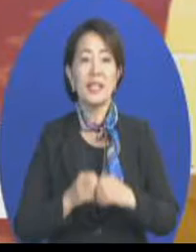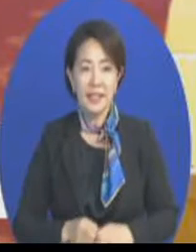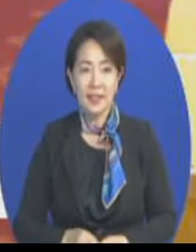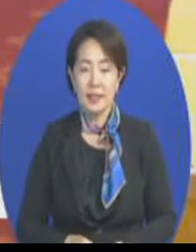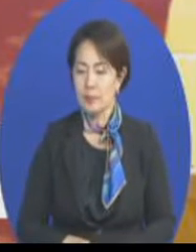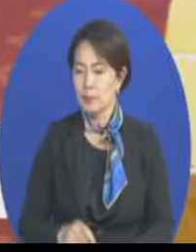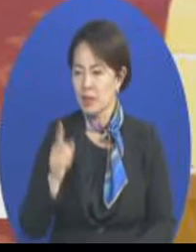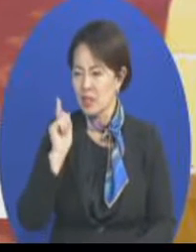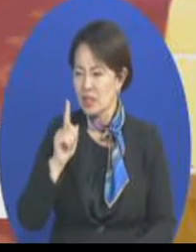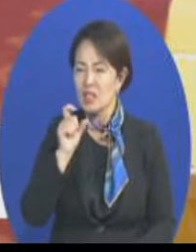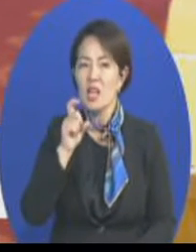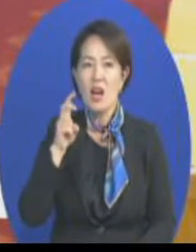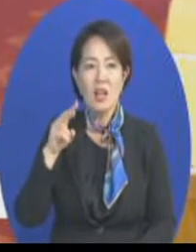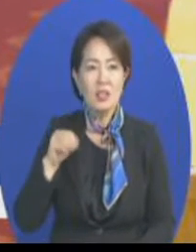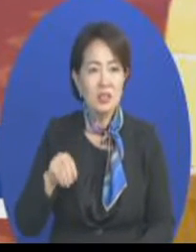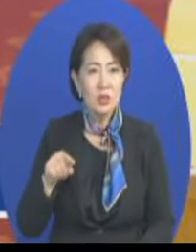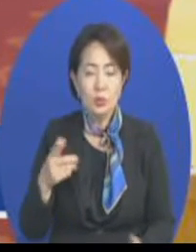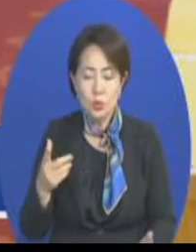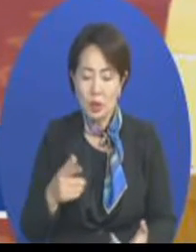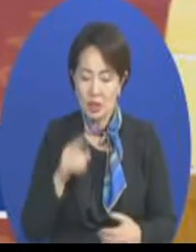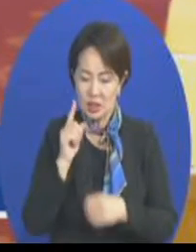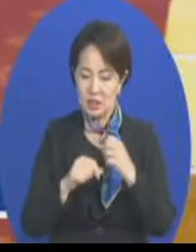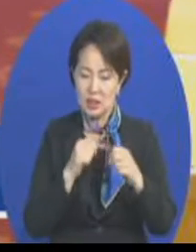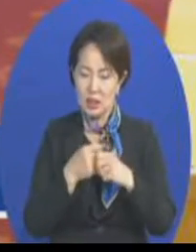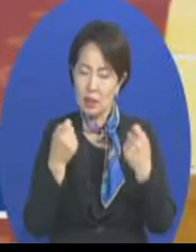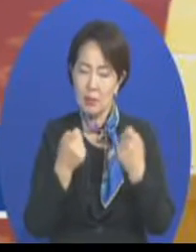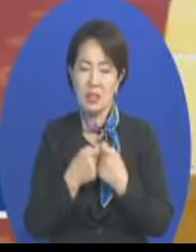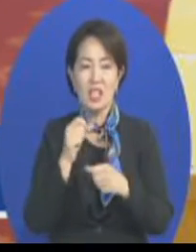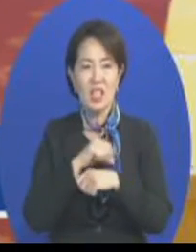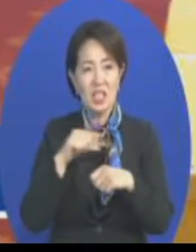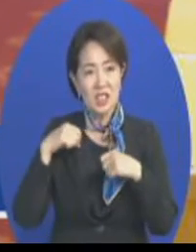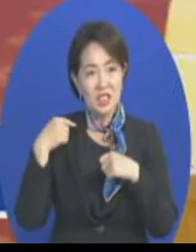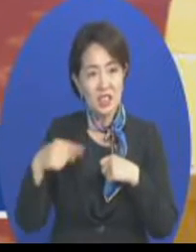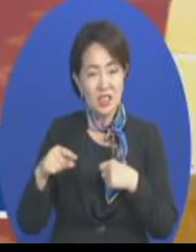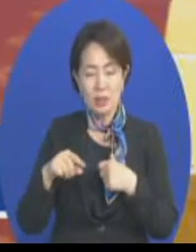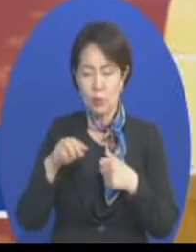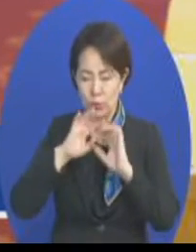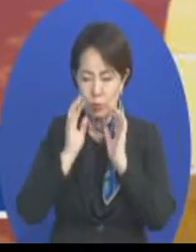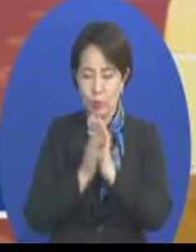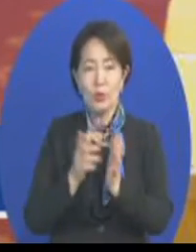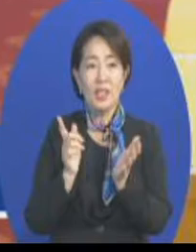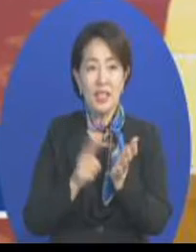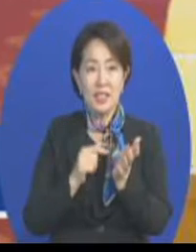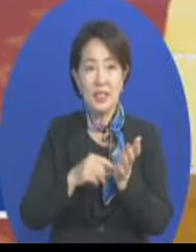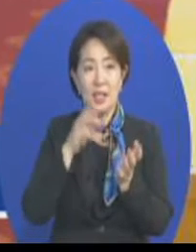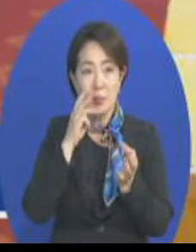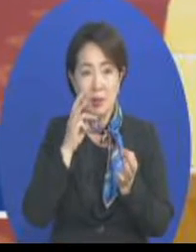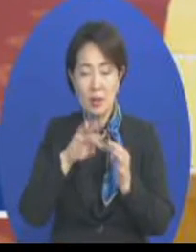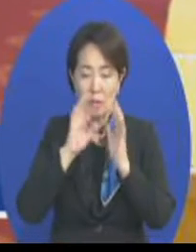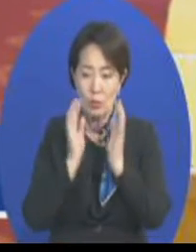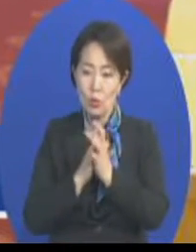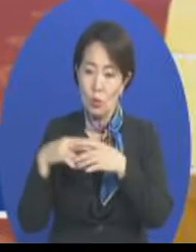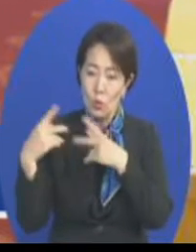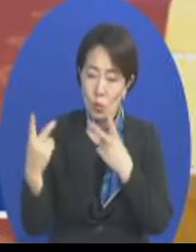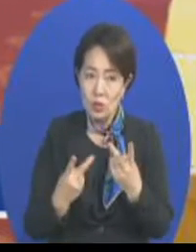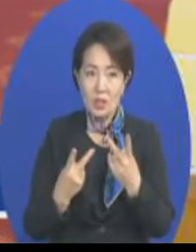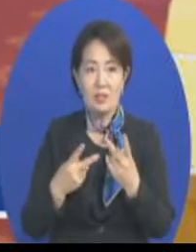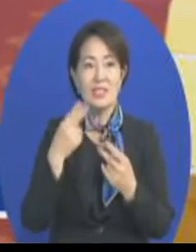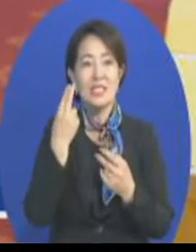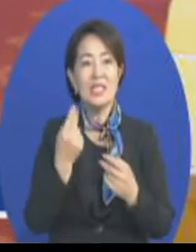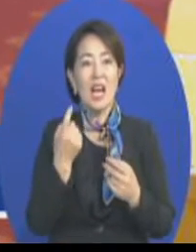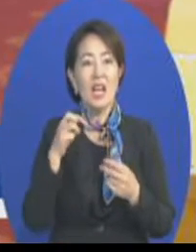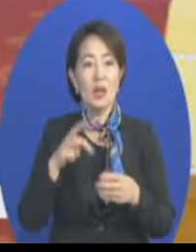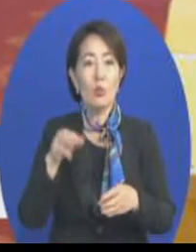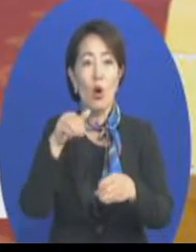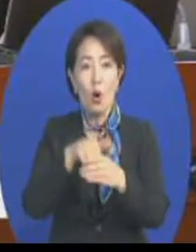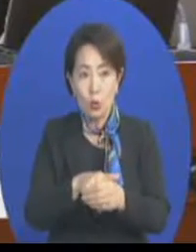бид нэр энэ жилдээ багтаагаад одоо иргэдийн шаардлагатай байдаг бүх мэдээллүүдийг бүх одоо үйлчлэгээнүүдийг цахимжуулаад ирнэ.